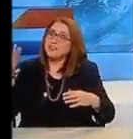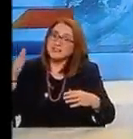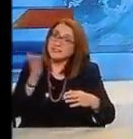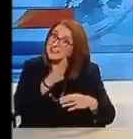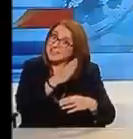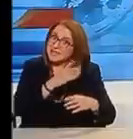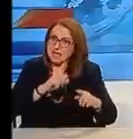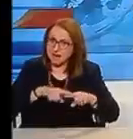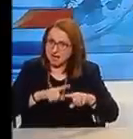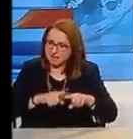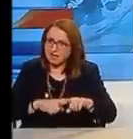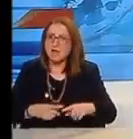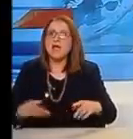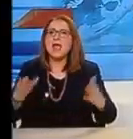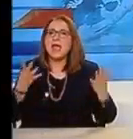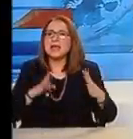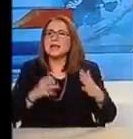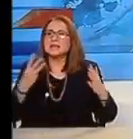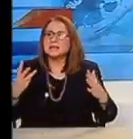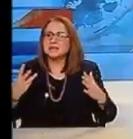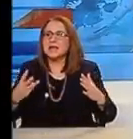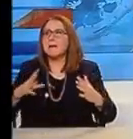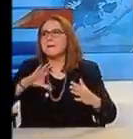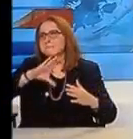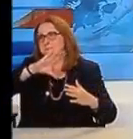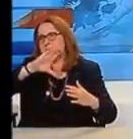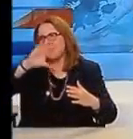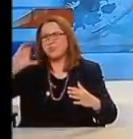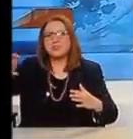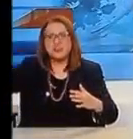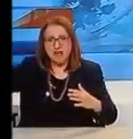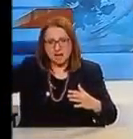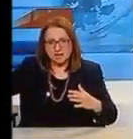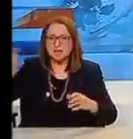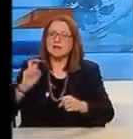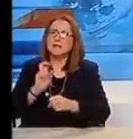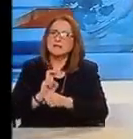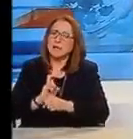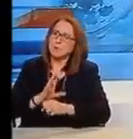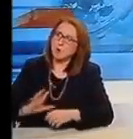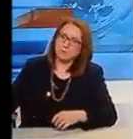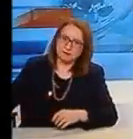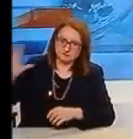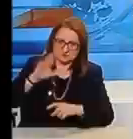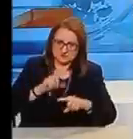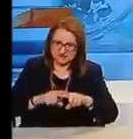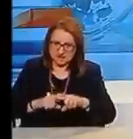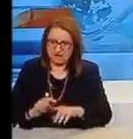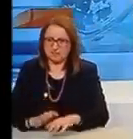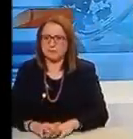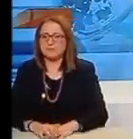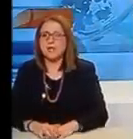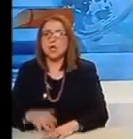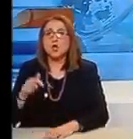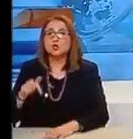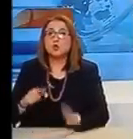Θράκη και λιγότερα στις υπόλοιπες περιφέρειες. Σε επίπεδο περιφερειακών ενωτήτων,